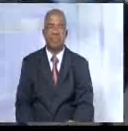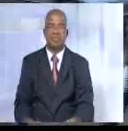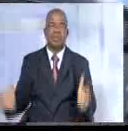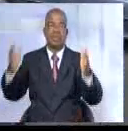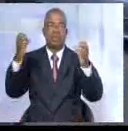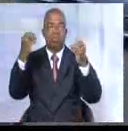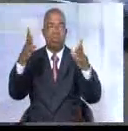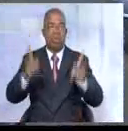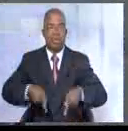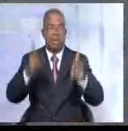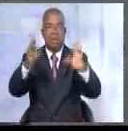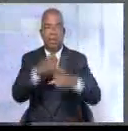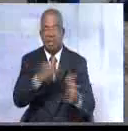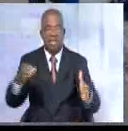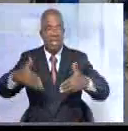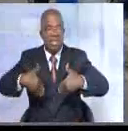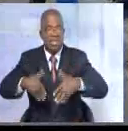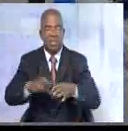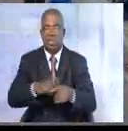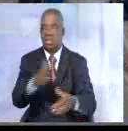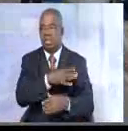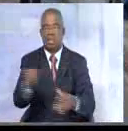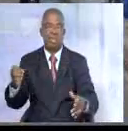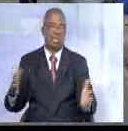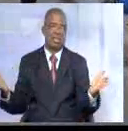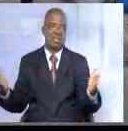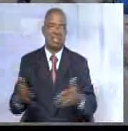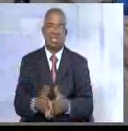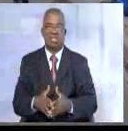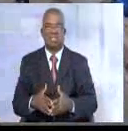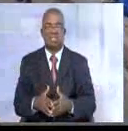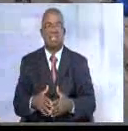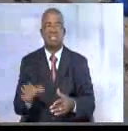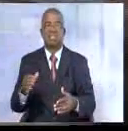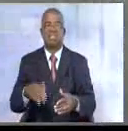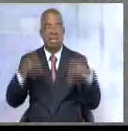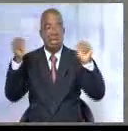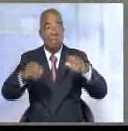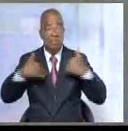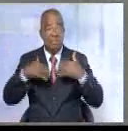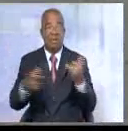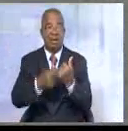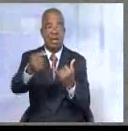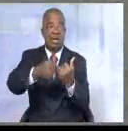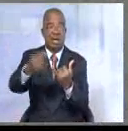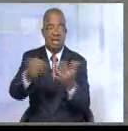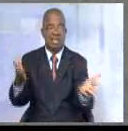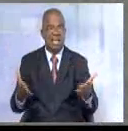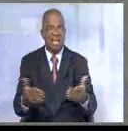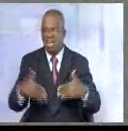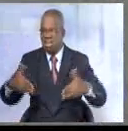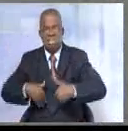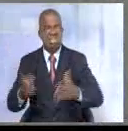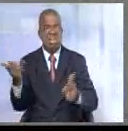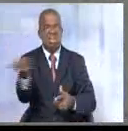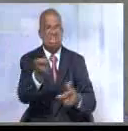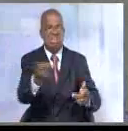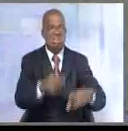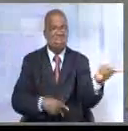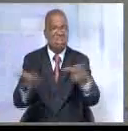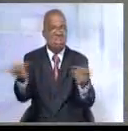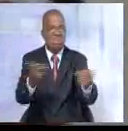100% de jeunes sont exposés au virus du sida. 3,2% de jeunes âgés de 15 à 24 ans sont